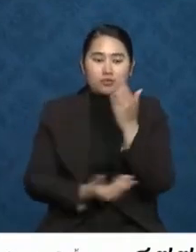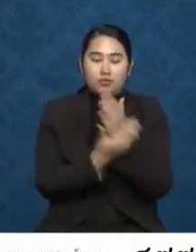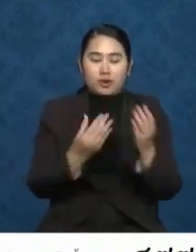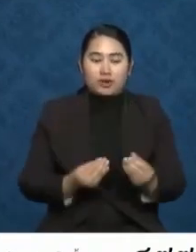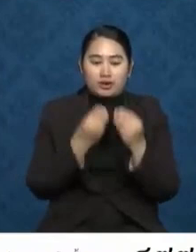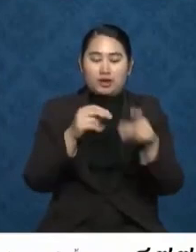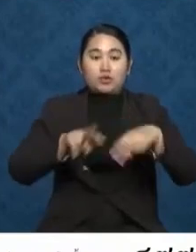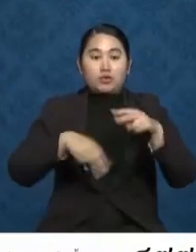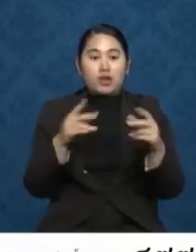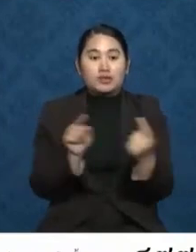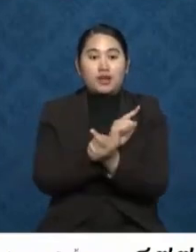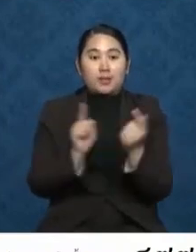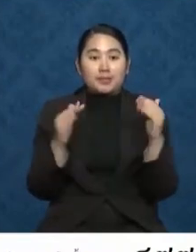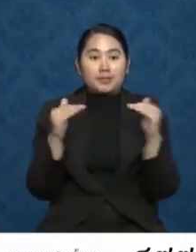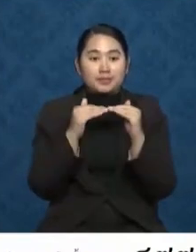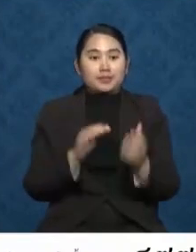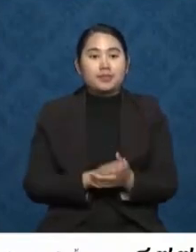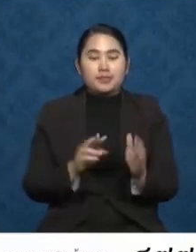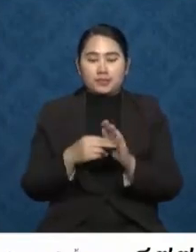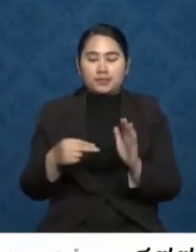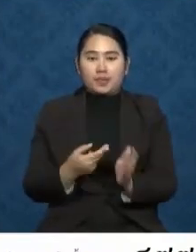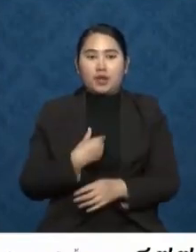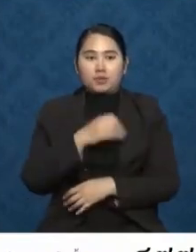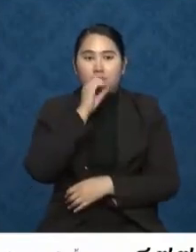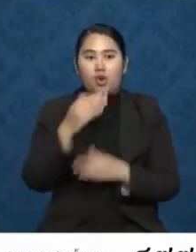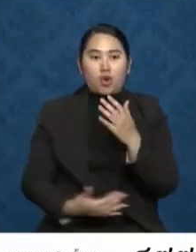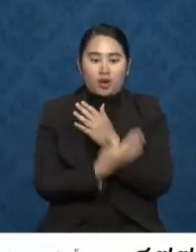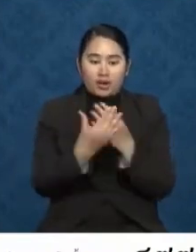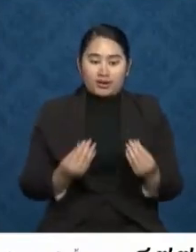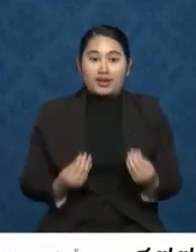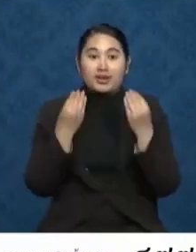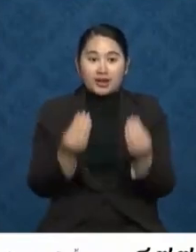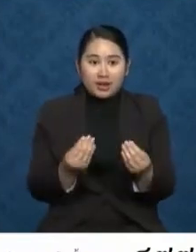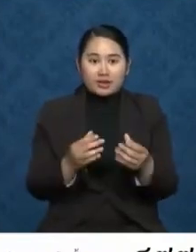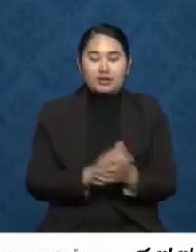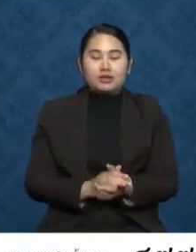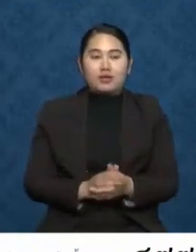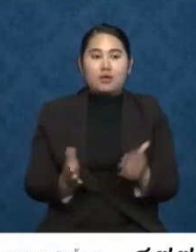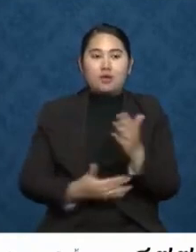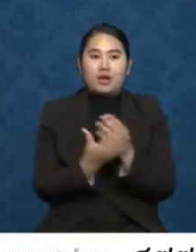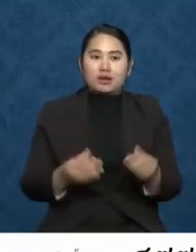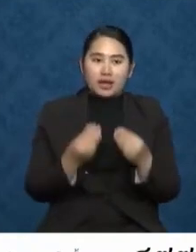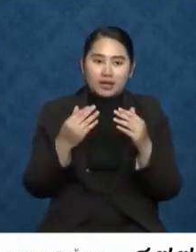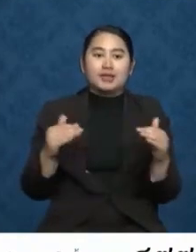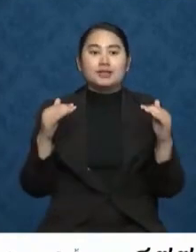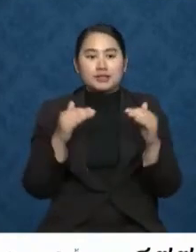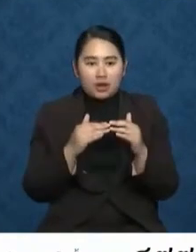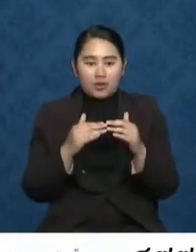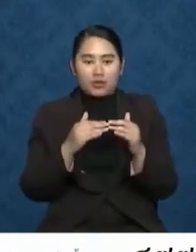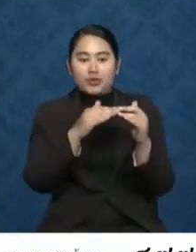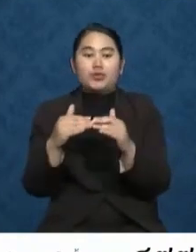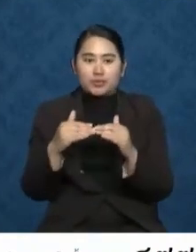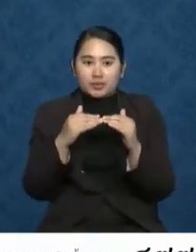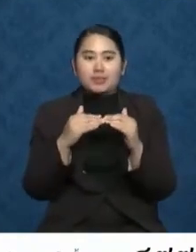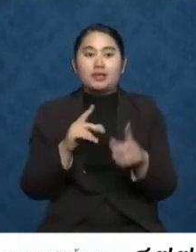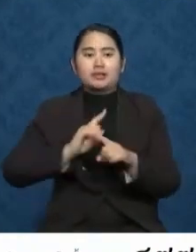ครองสังคมอย่างเท่าเทียมคือท่านพูดแต่เรื่องเกี่ยวกับการสร้างโอกาสท่านพูดเกี่ยวกับเรื่องการสร้างความเสมอภาคท่านพูดเกี่ยวกับการสร้